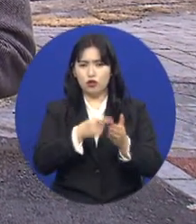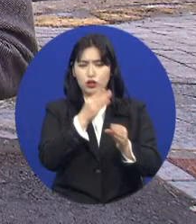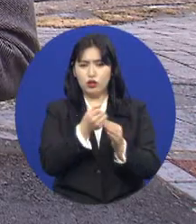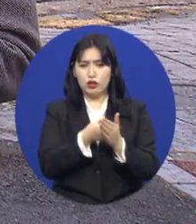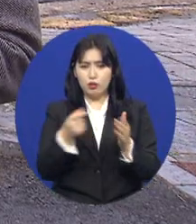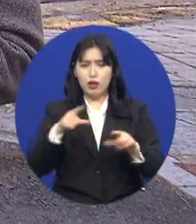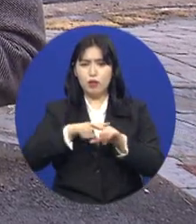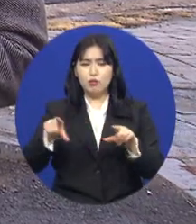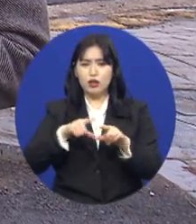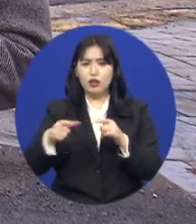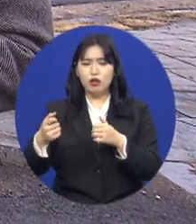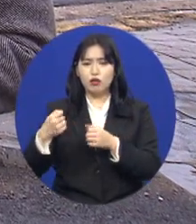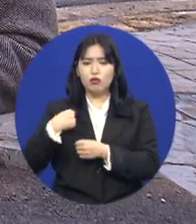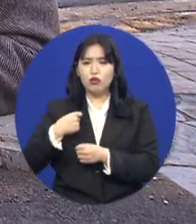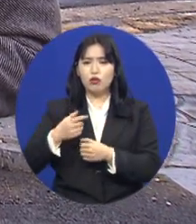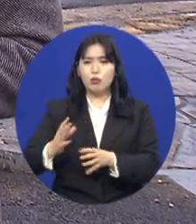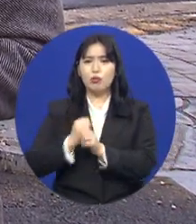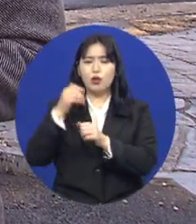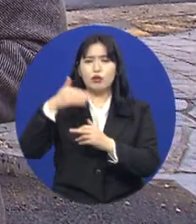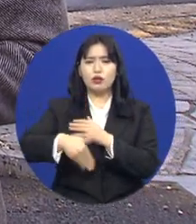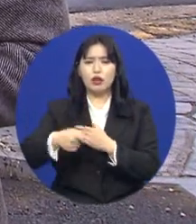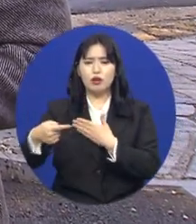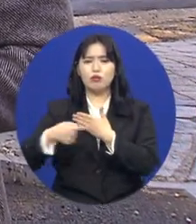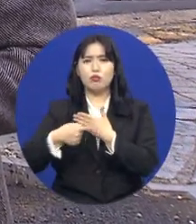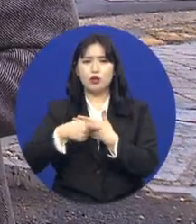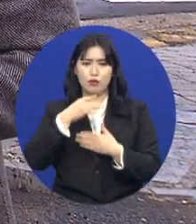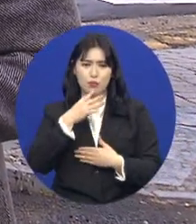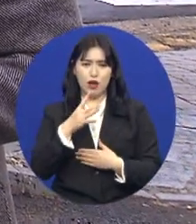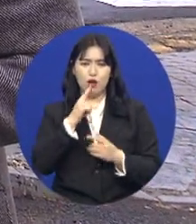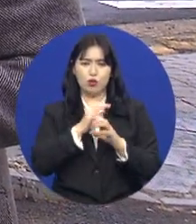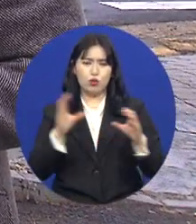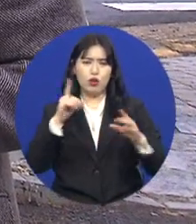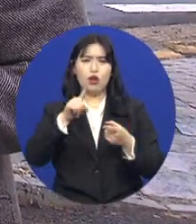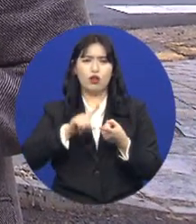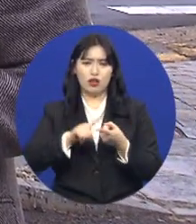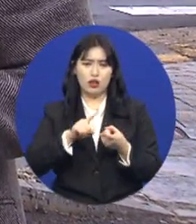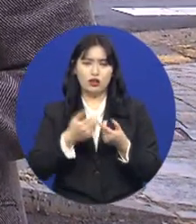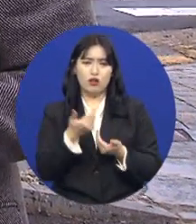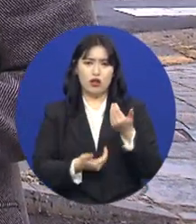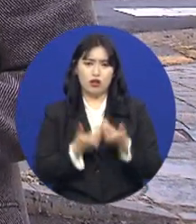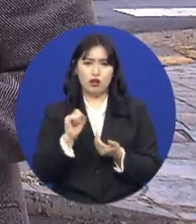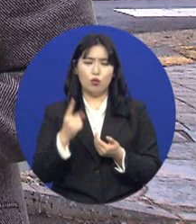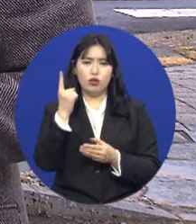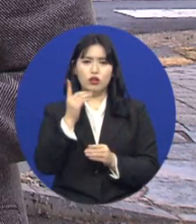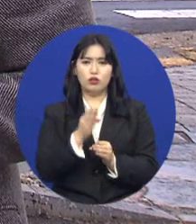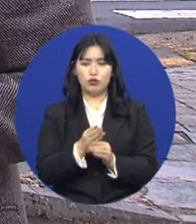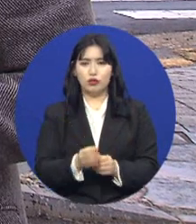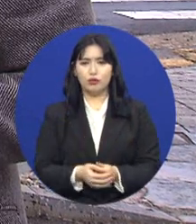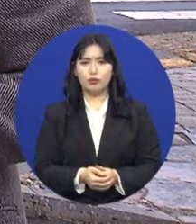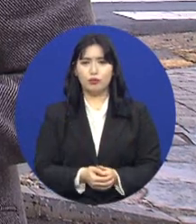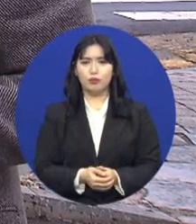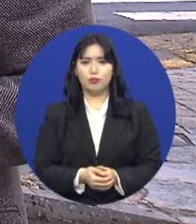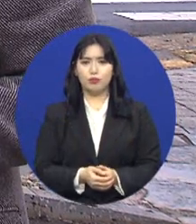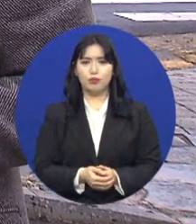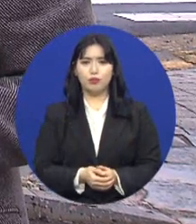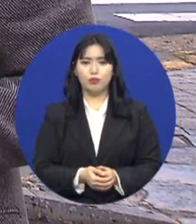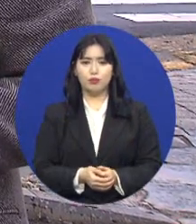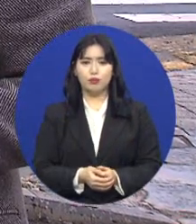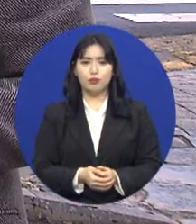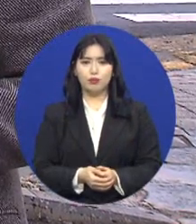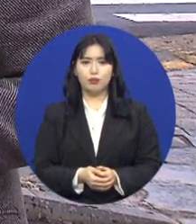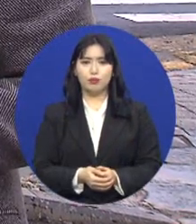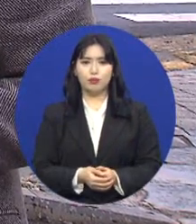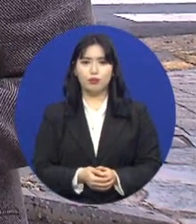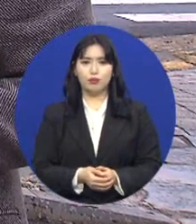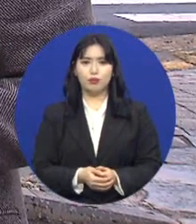민군 복합형 관광 미항이라는 논란이 일고 있는 점도 갈등의 불씨가 되고 있습니다. MBC 뉴스 조인우입니다.